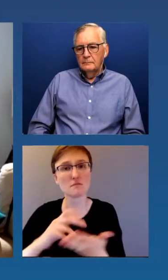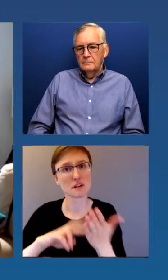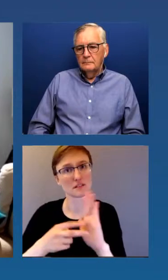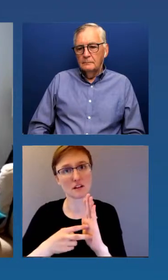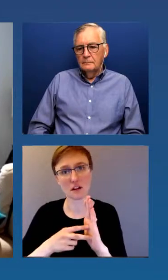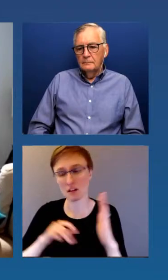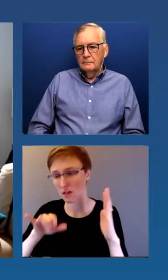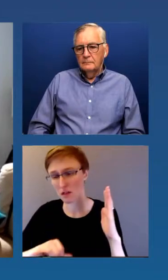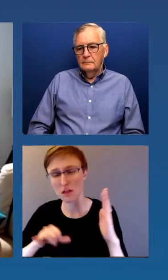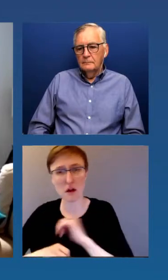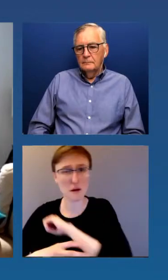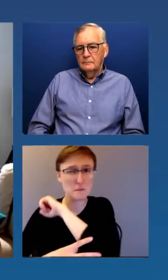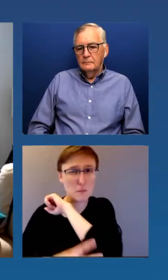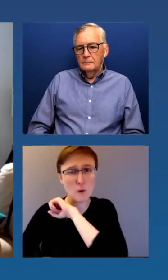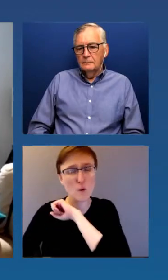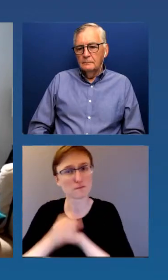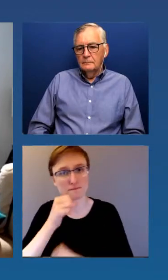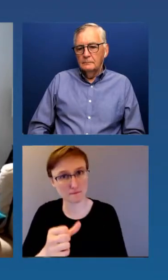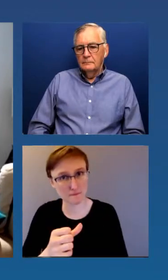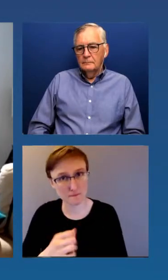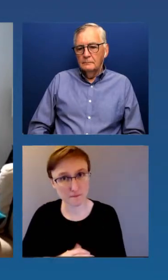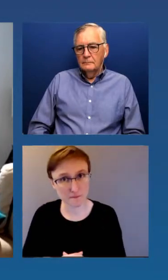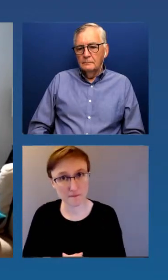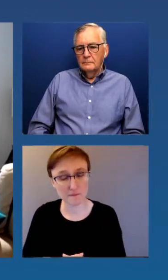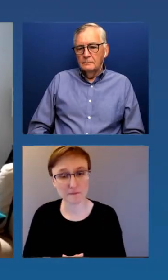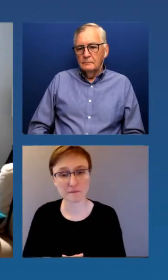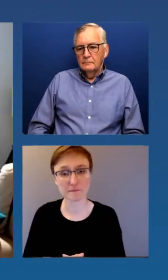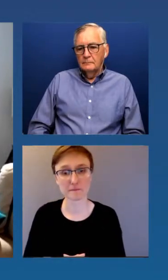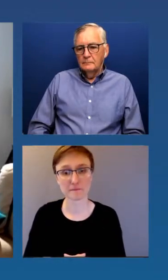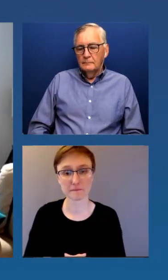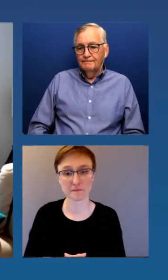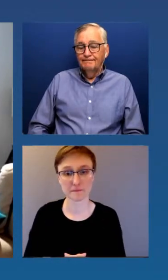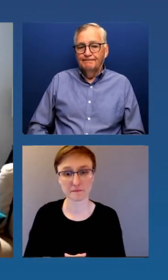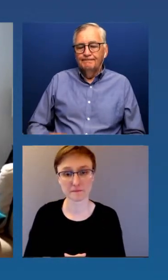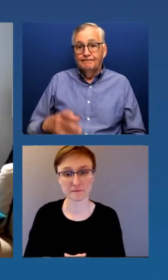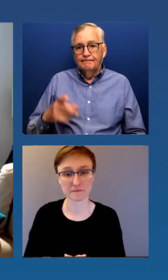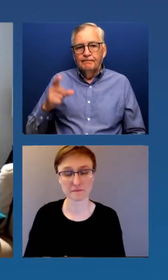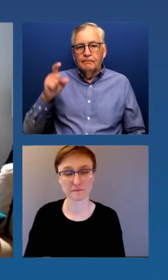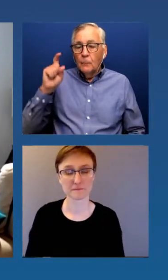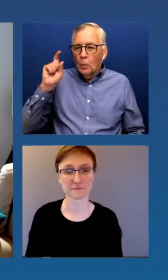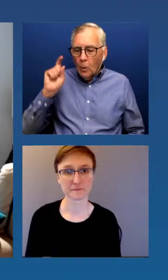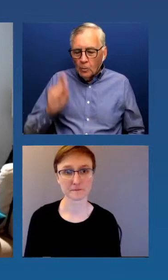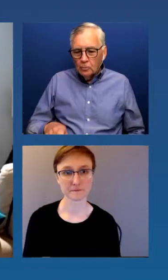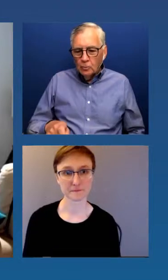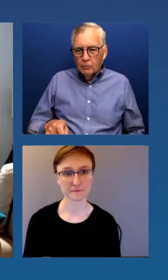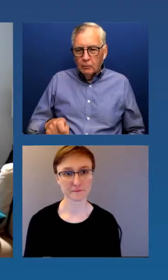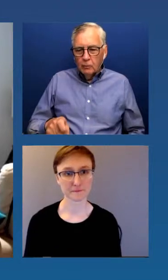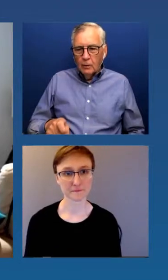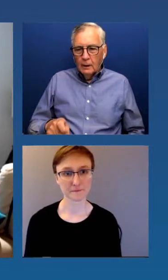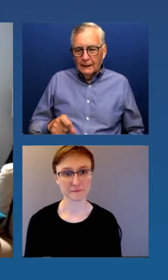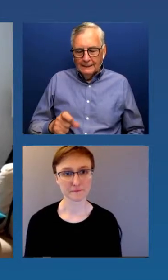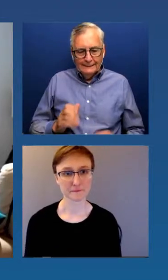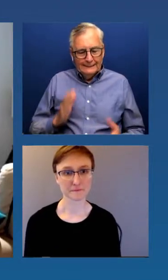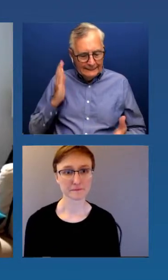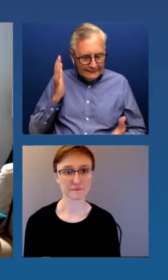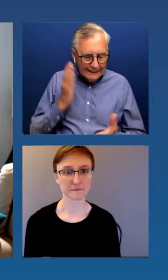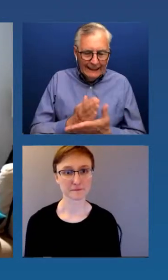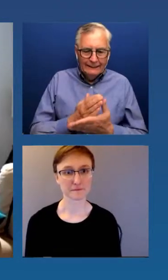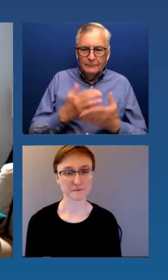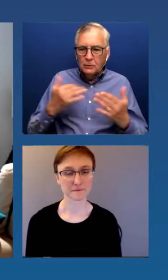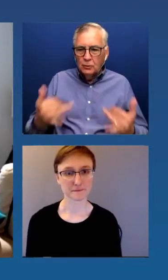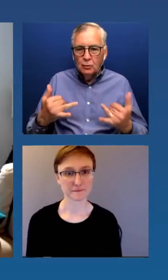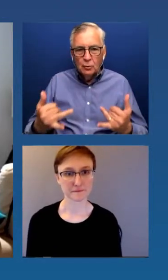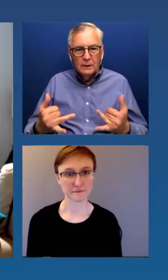burden of poverty in these neighborhoods. Nous devons interrompre immédiatement ce